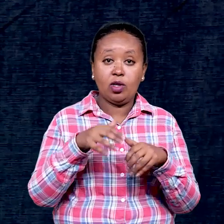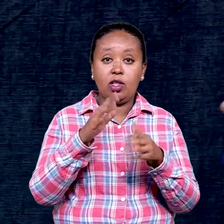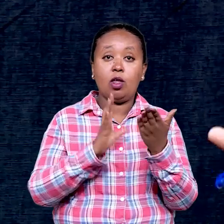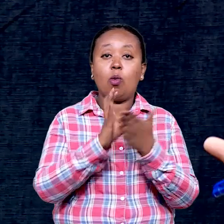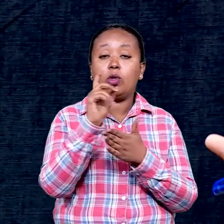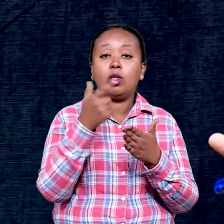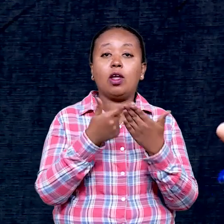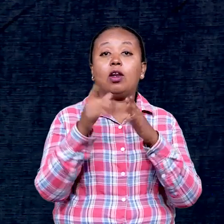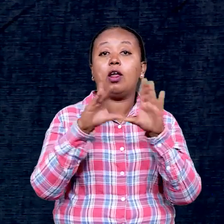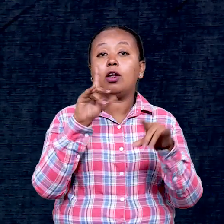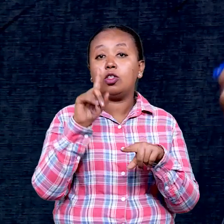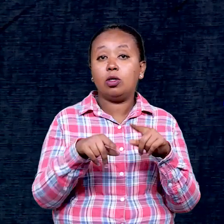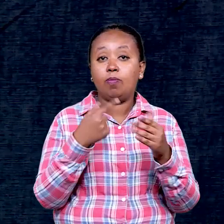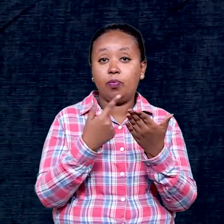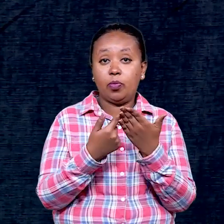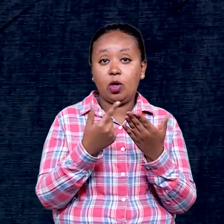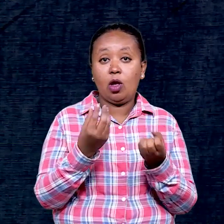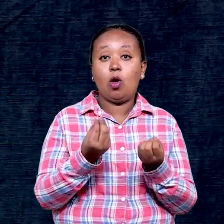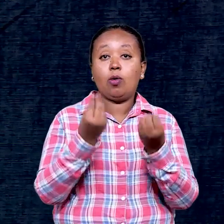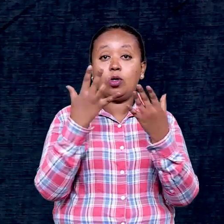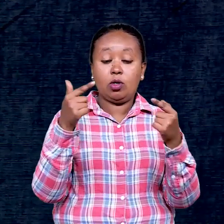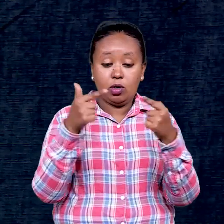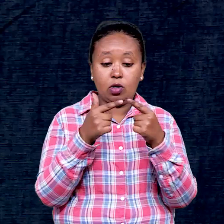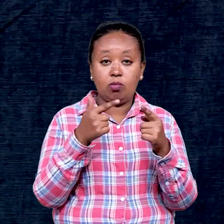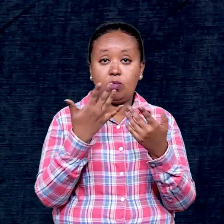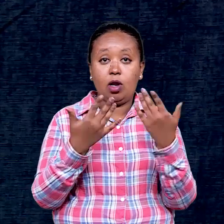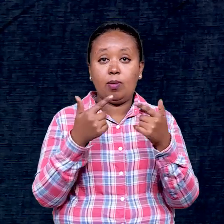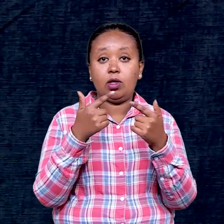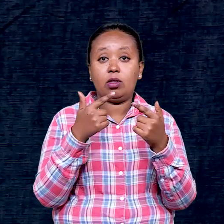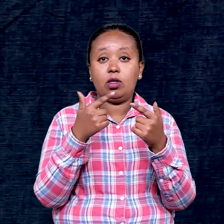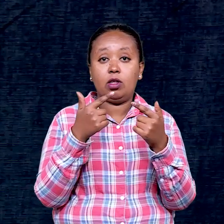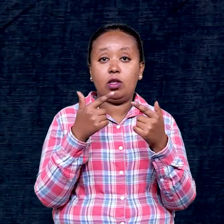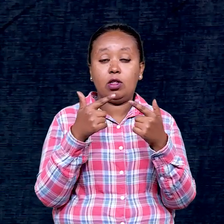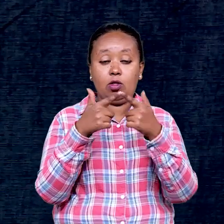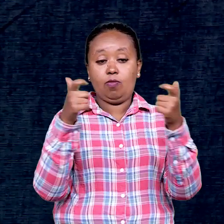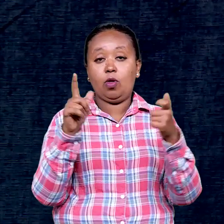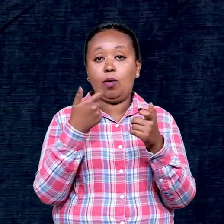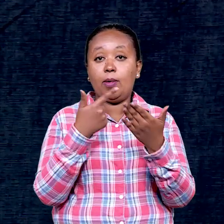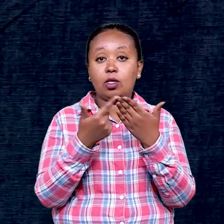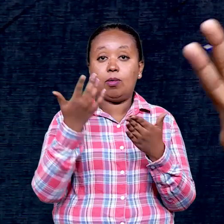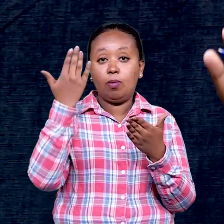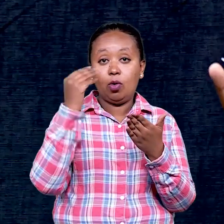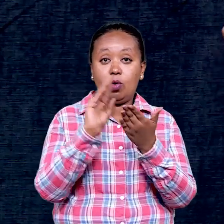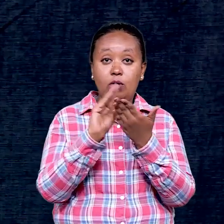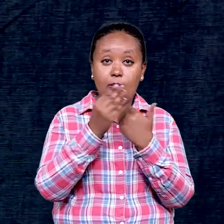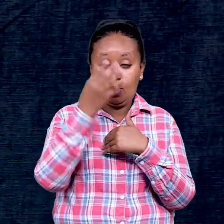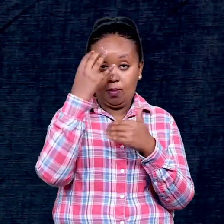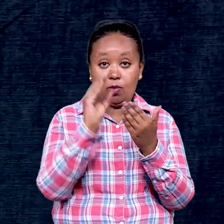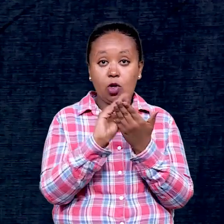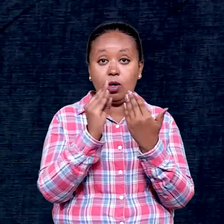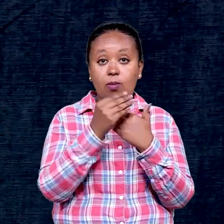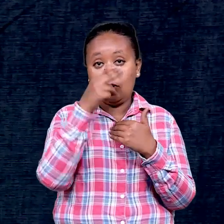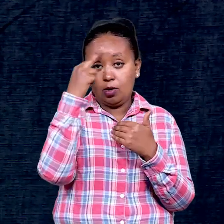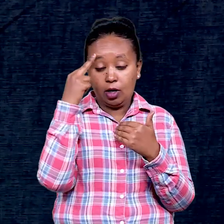ቢሆንም ያን ሊያደርግ አይችልም። ስለዚህ ከአብዛኛዎቹ ፓርትነሮቻቸው ጋር ዲስኮኔክት ድሯል በእነዚህና በነበረው በተለይ በነበረው መንግስት ስርዓት